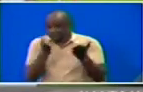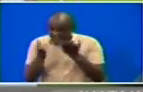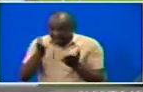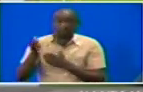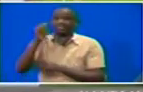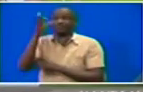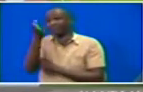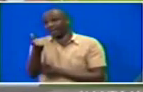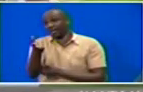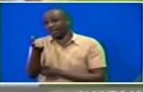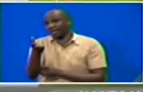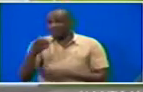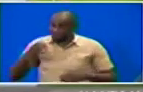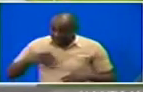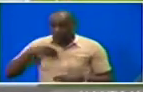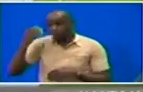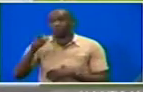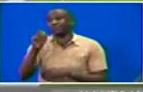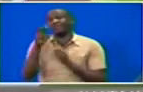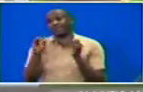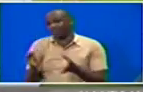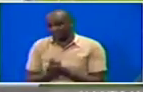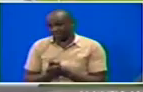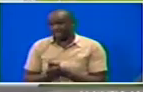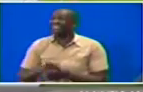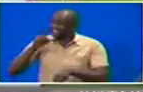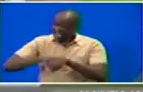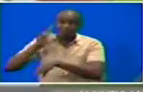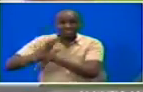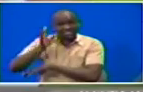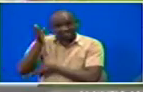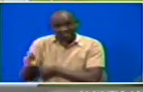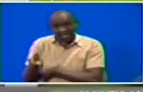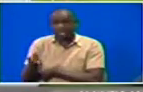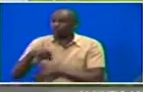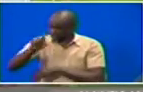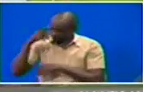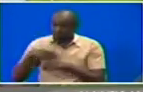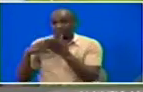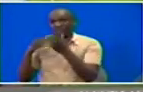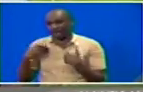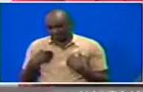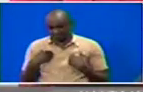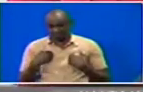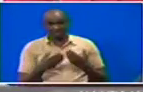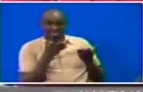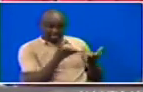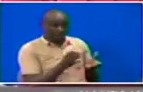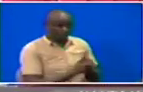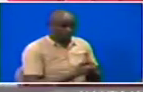screen, hapana? Na TV watakuweka kila siku. Imba kanisani. Hautakosa. Tukimalizia Geraldine,